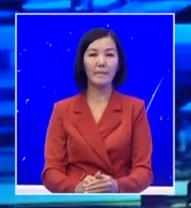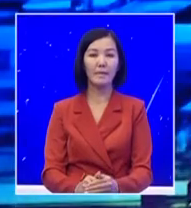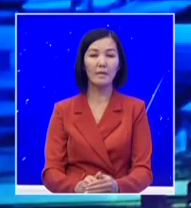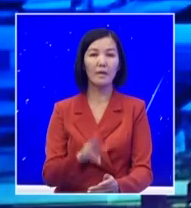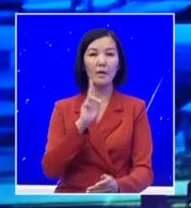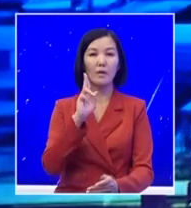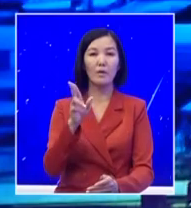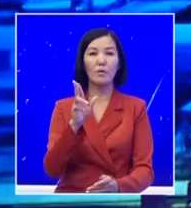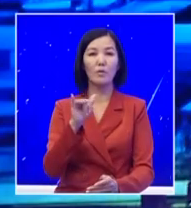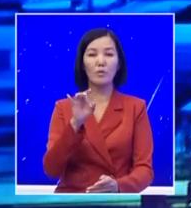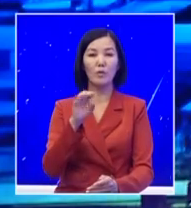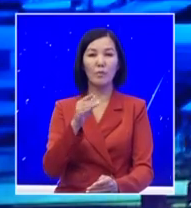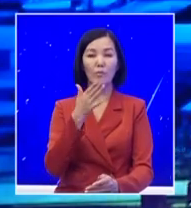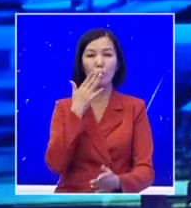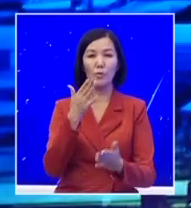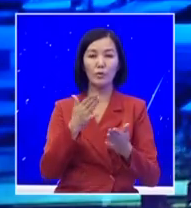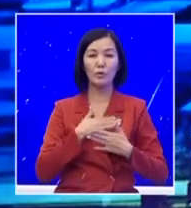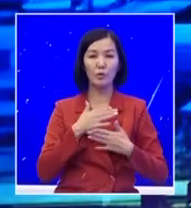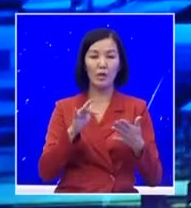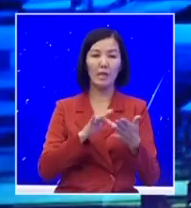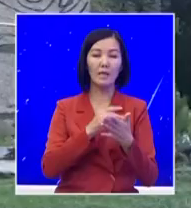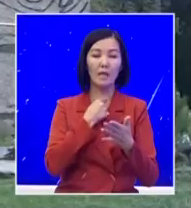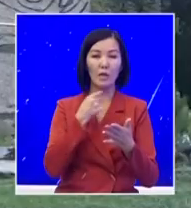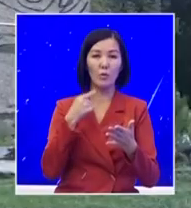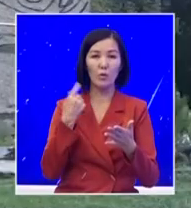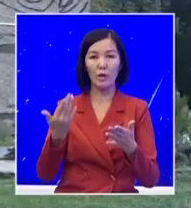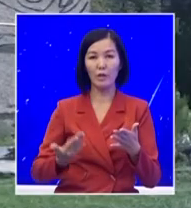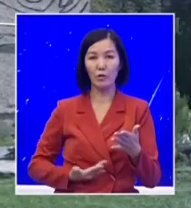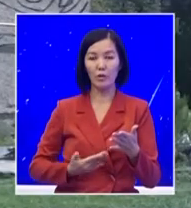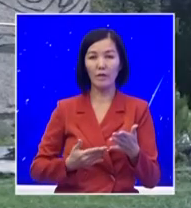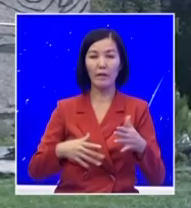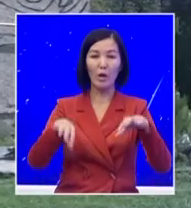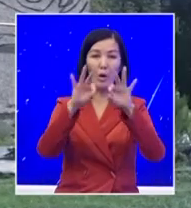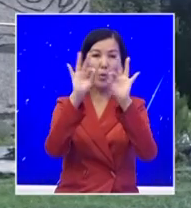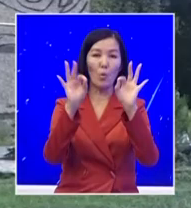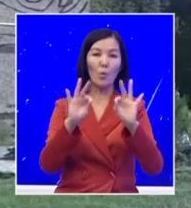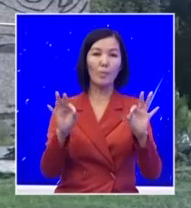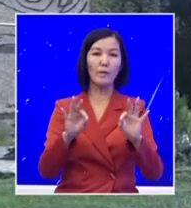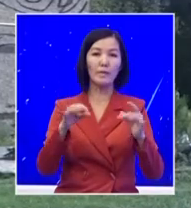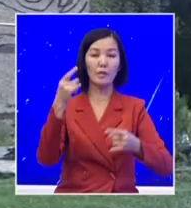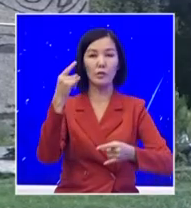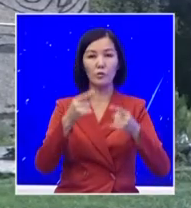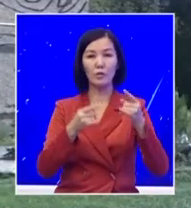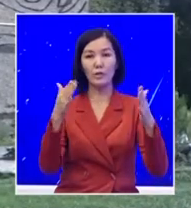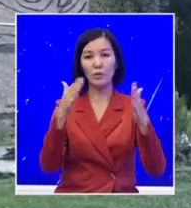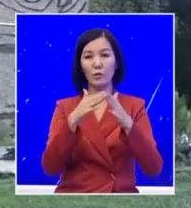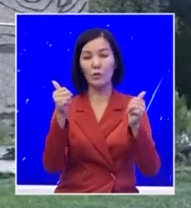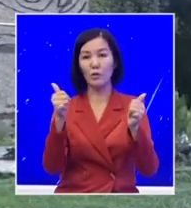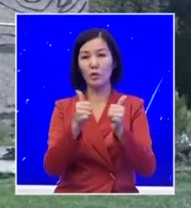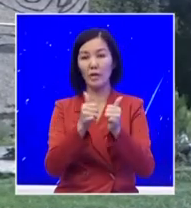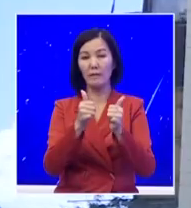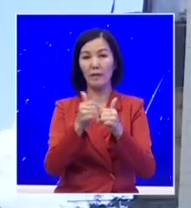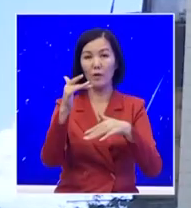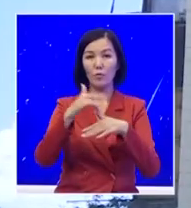Бейсен Құранбек өзі сүйген Талдықорғанның төрінде тұрады. Кескін марқұм қызмет еткен журналистер үйінің қарсы алдындағы үй